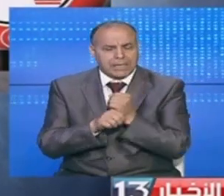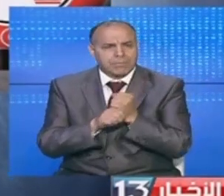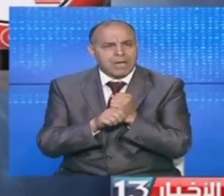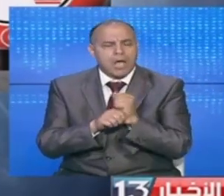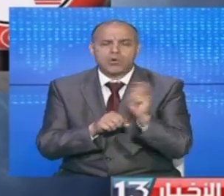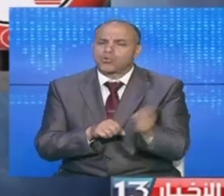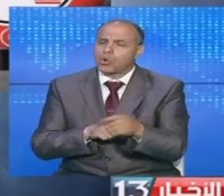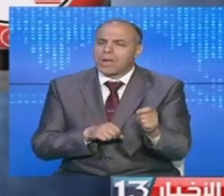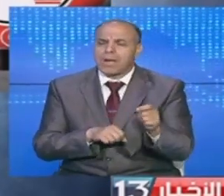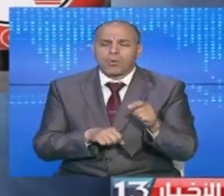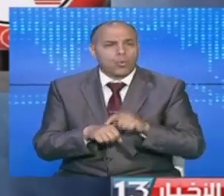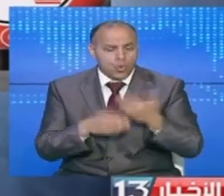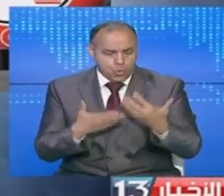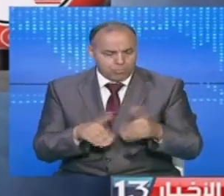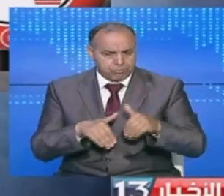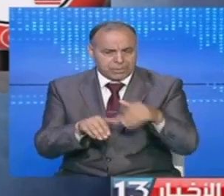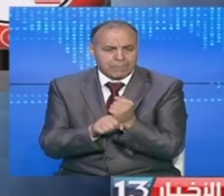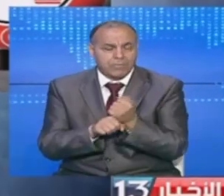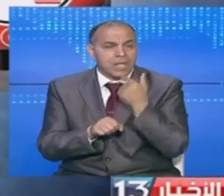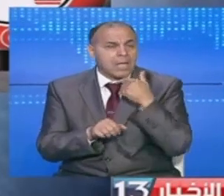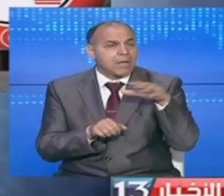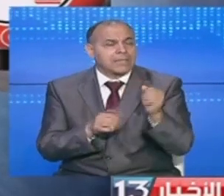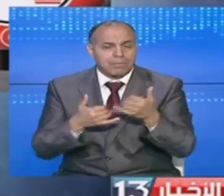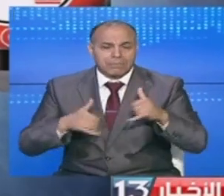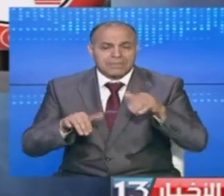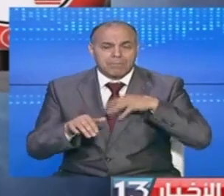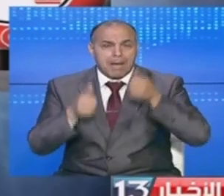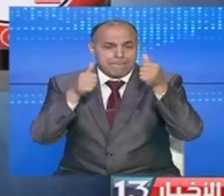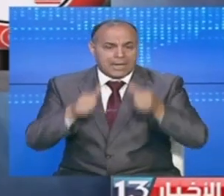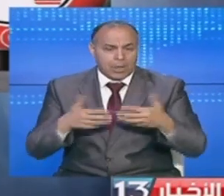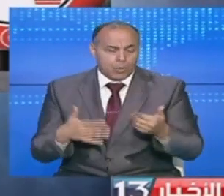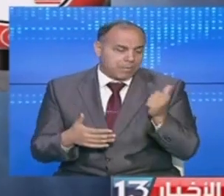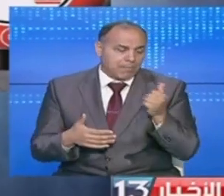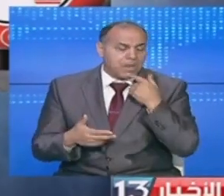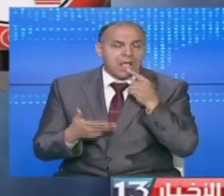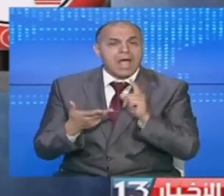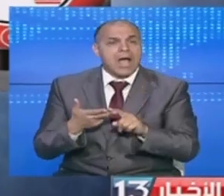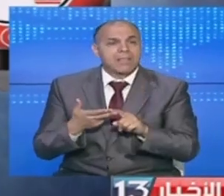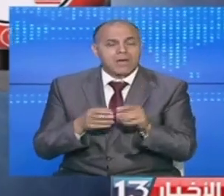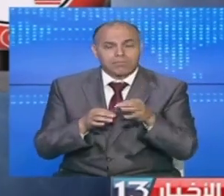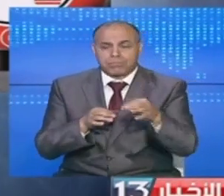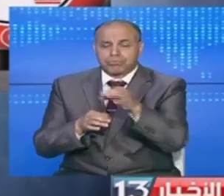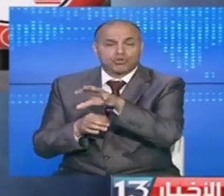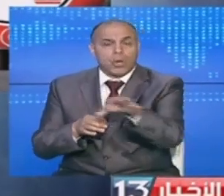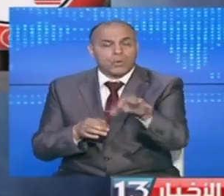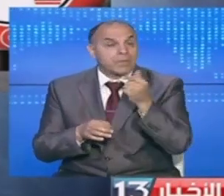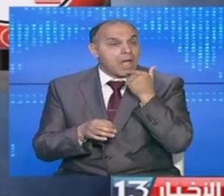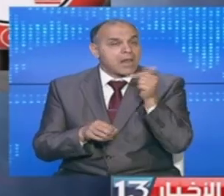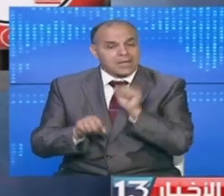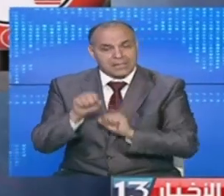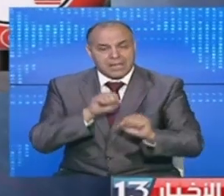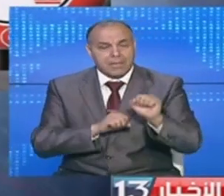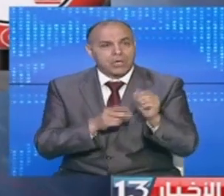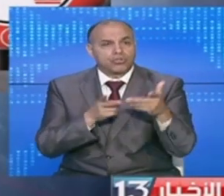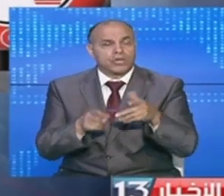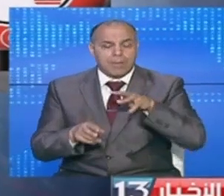بصفة عادية بداية من اليوم، كما دعا المجلس في بلاغ له مساء أمس الفروع الجهوية إلى تنظيم